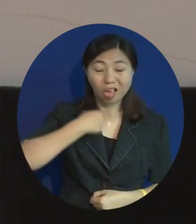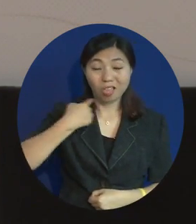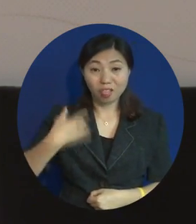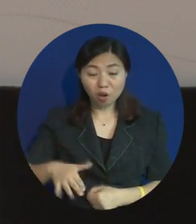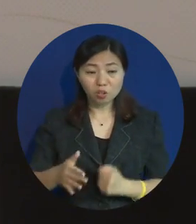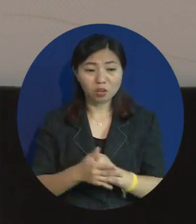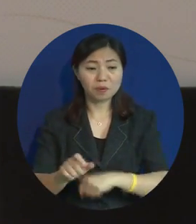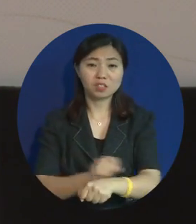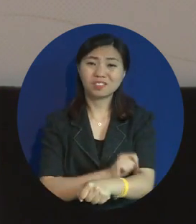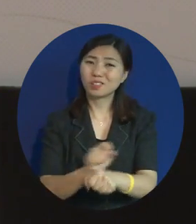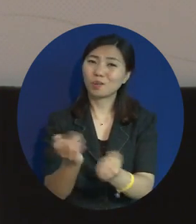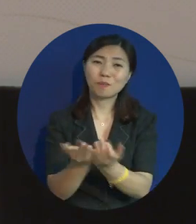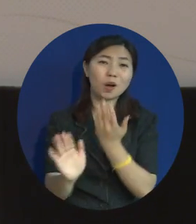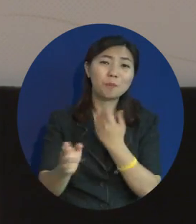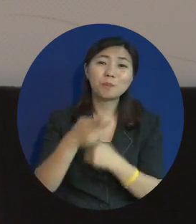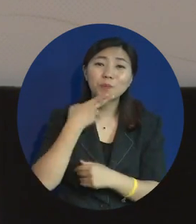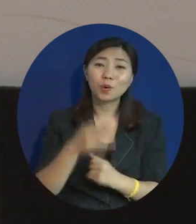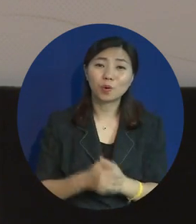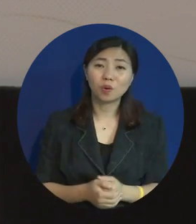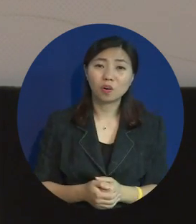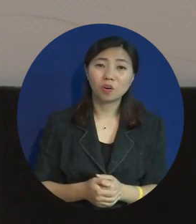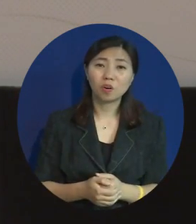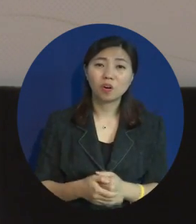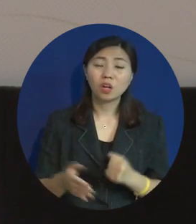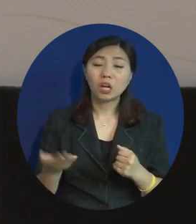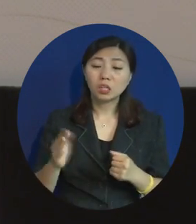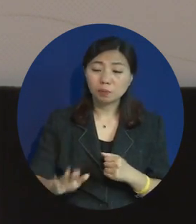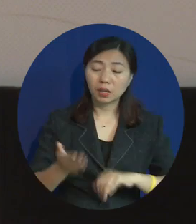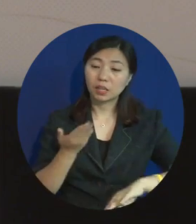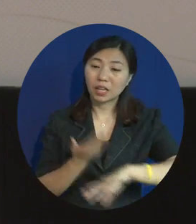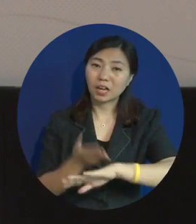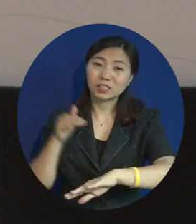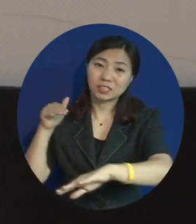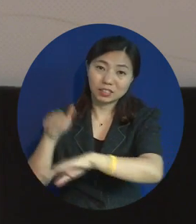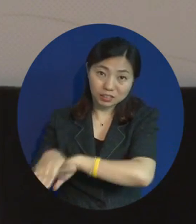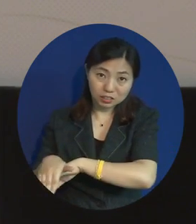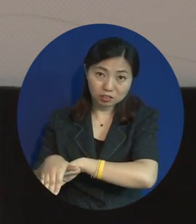적성이 안 맞아. 근데 또 다른 방식으로 일을 하고 있잖아.